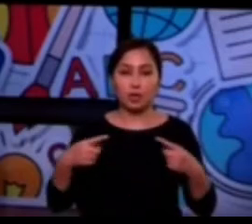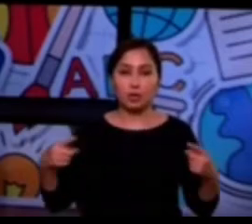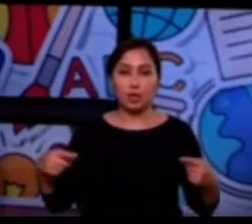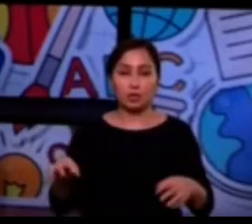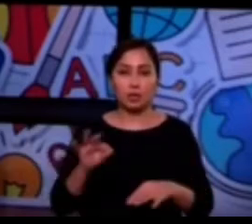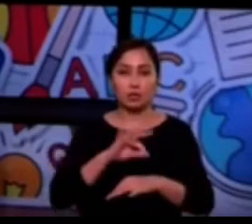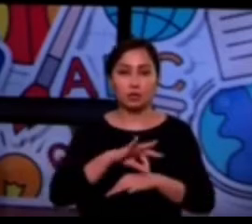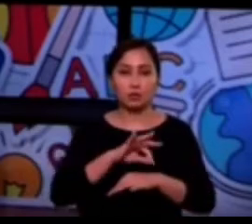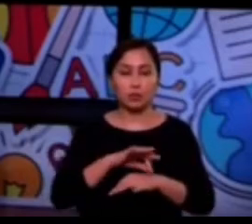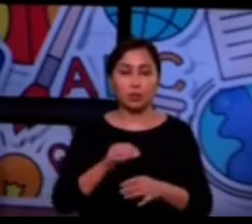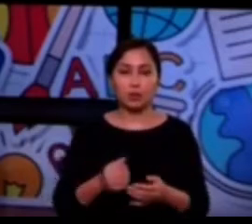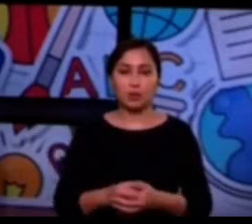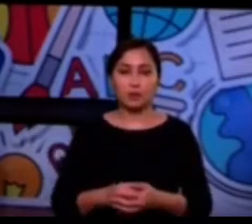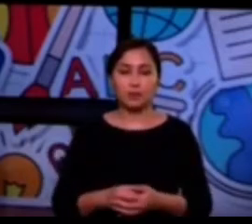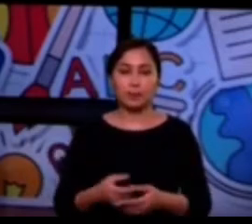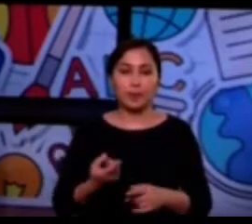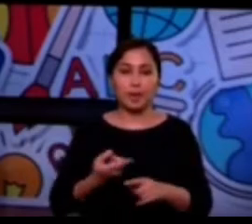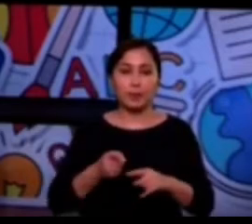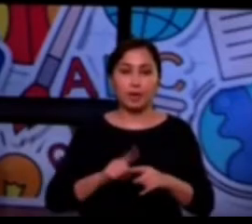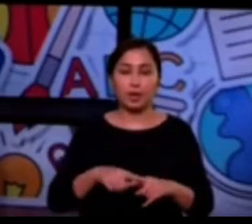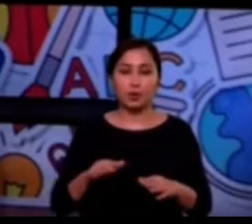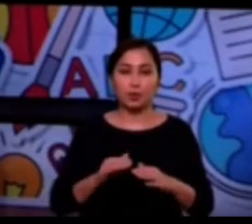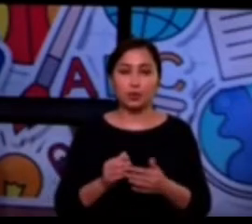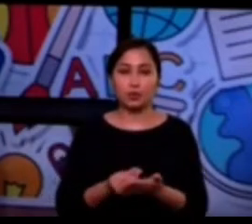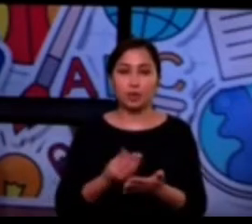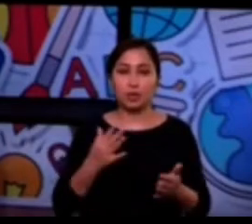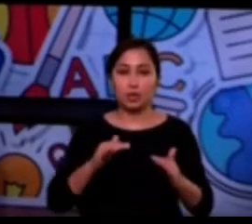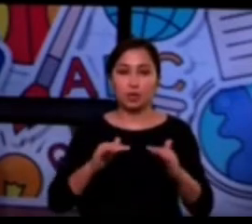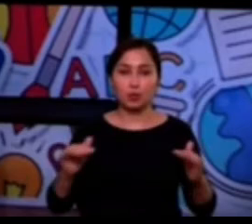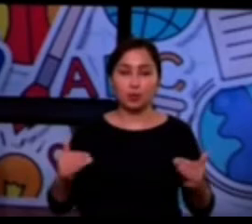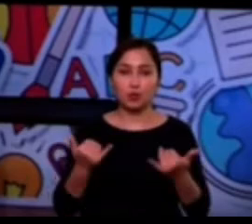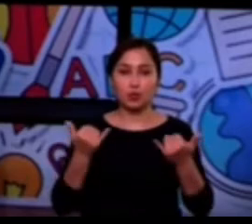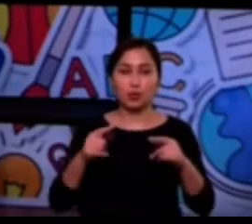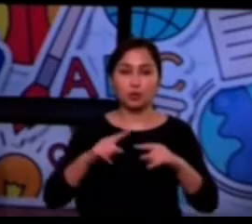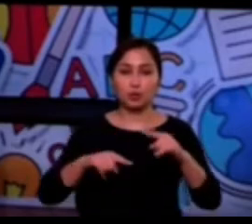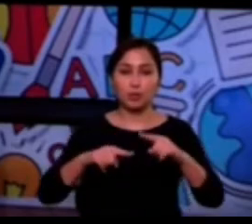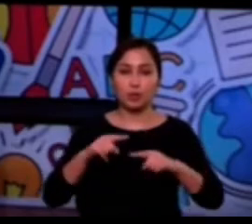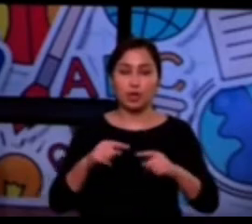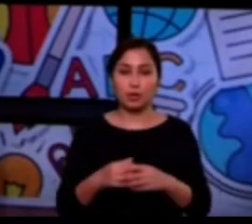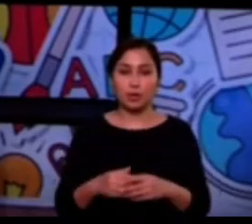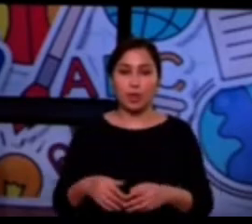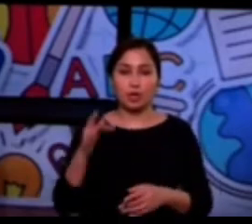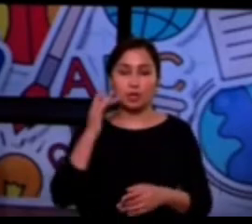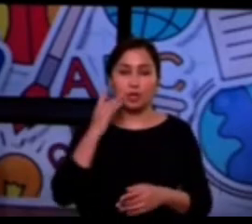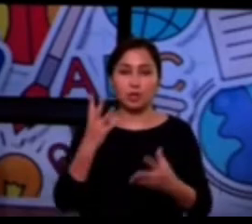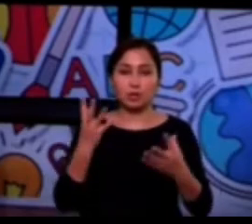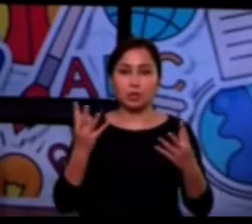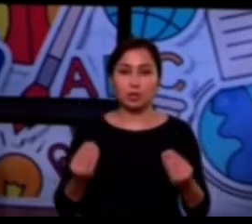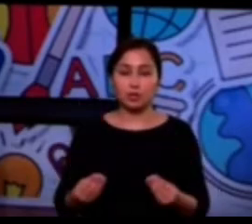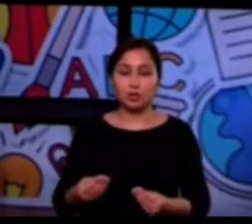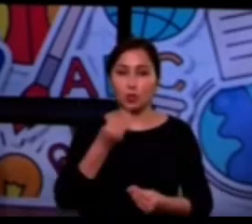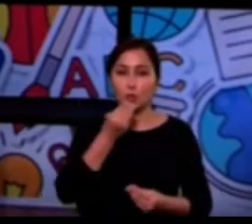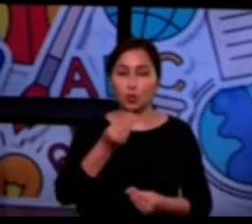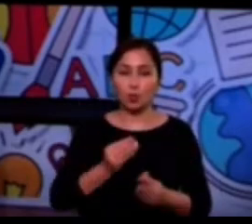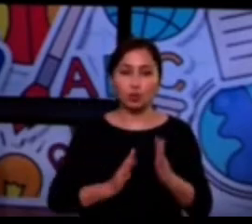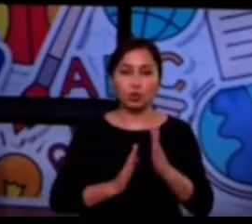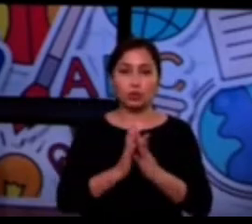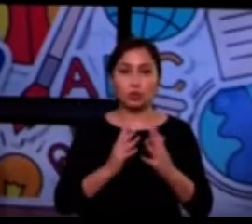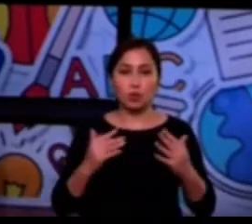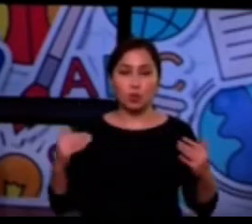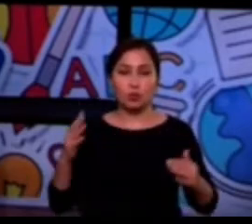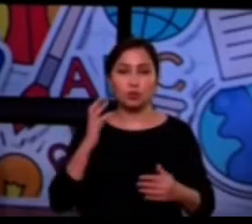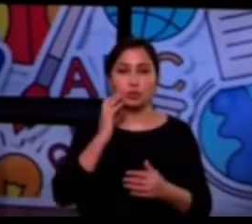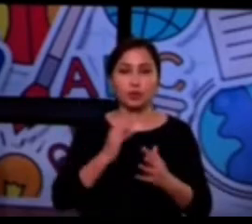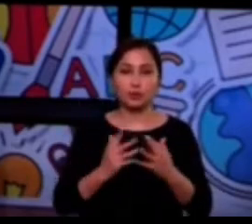различных заболеваний. Поэтому, дорогие ребята и уважаемые взрослые, каждый день употребляйте овощи и